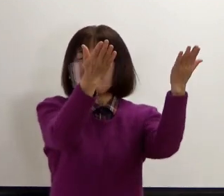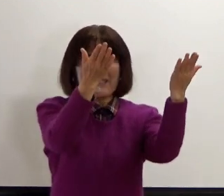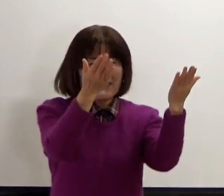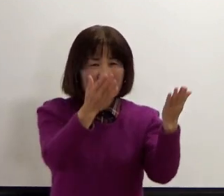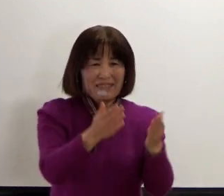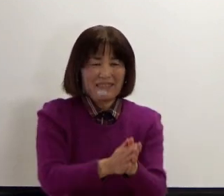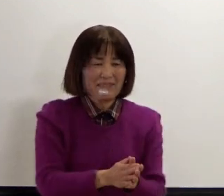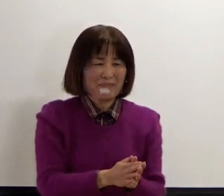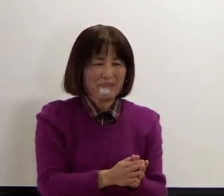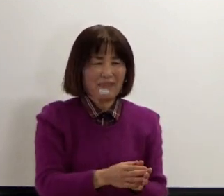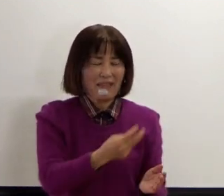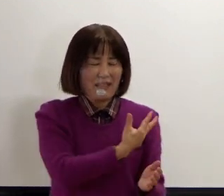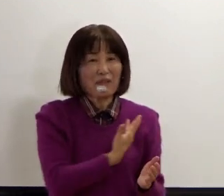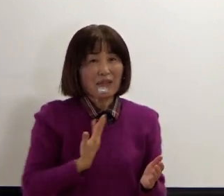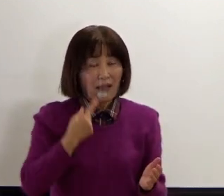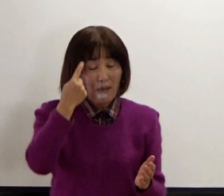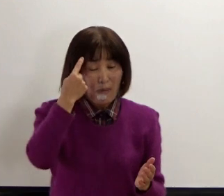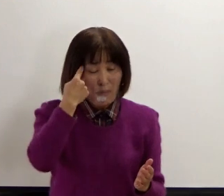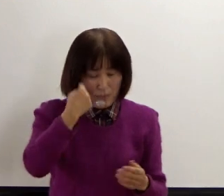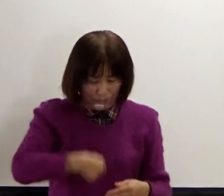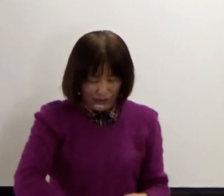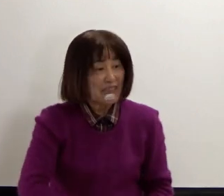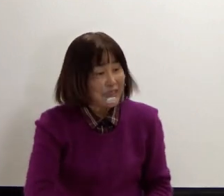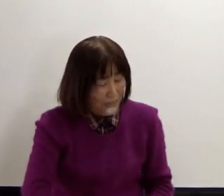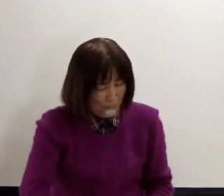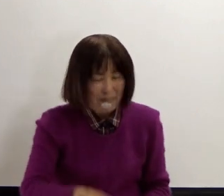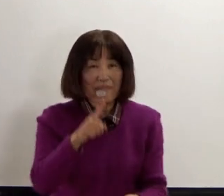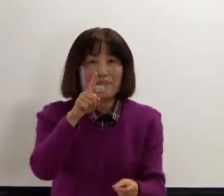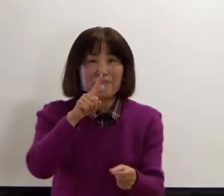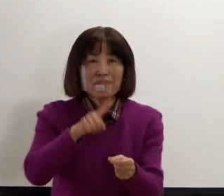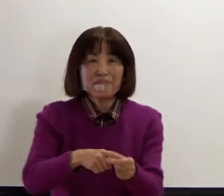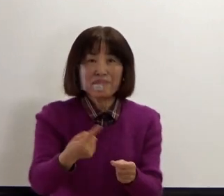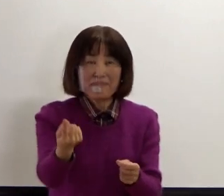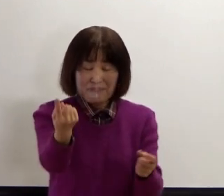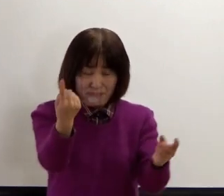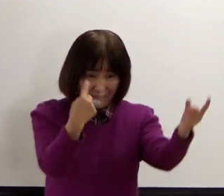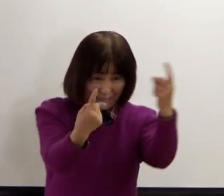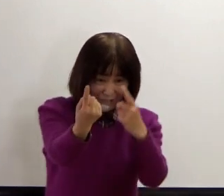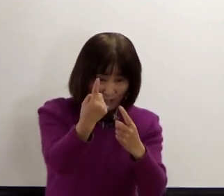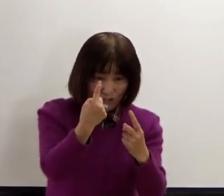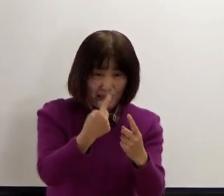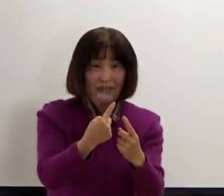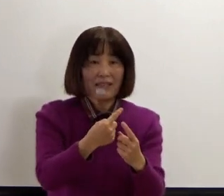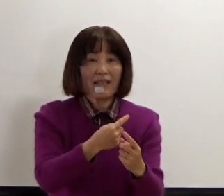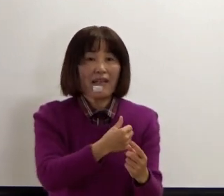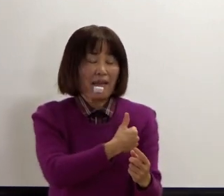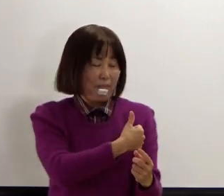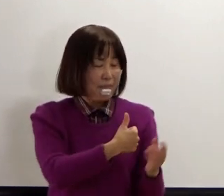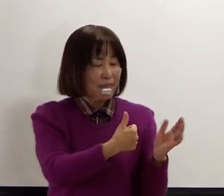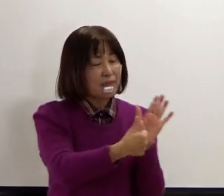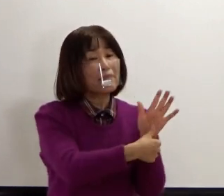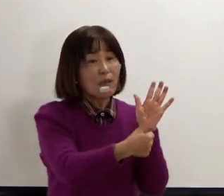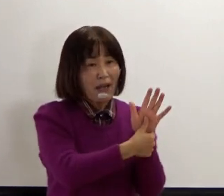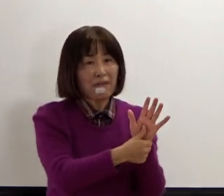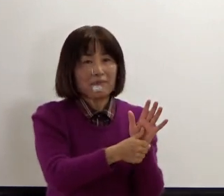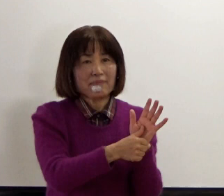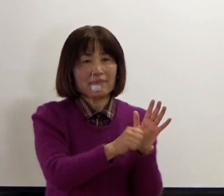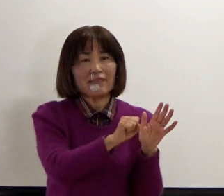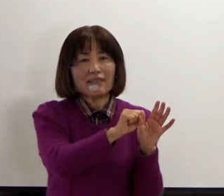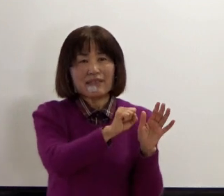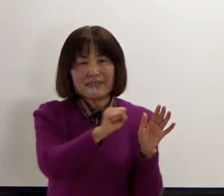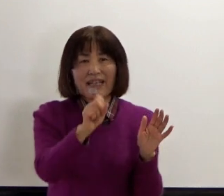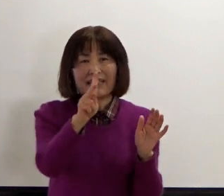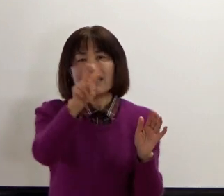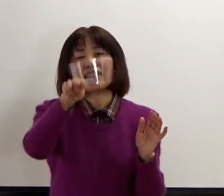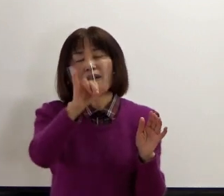その子に割礼を施すために来た人々は父の名を取ってザカリアと名付けようとした。ところが母は、いいえ、